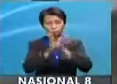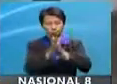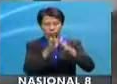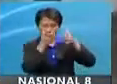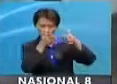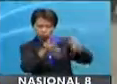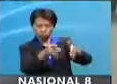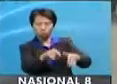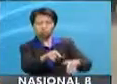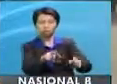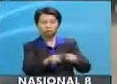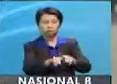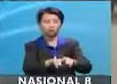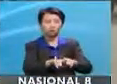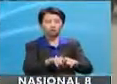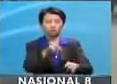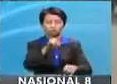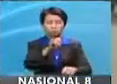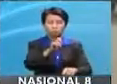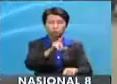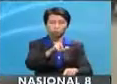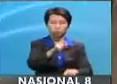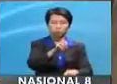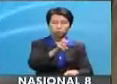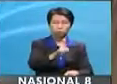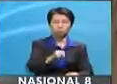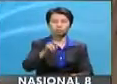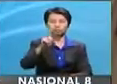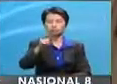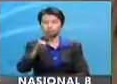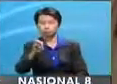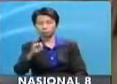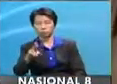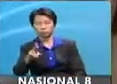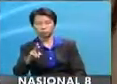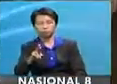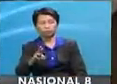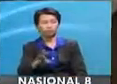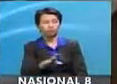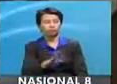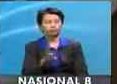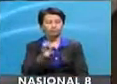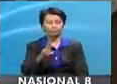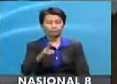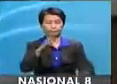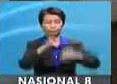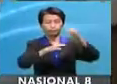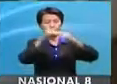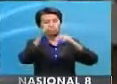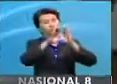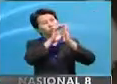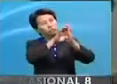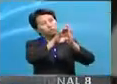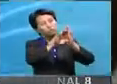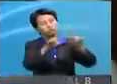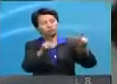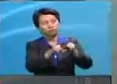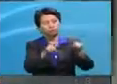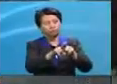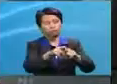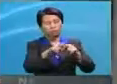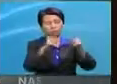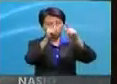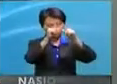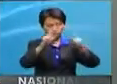tumpuan ialah glued laminated timber atau GLULAM. Satu bangunan contoh dikenali sebagai